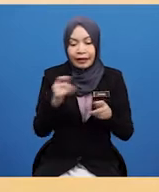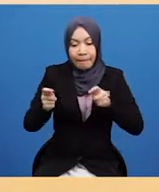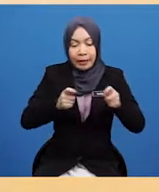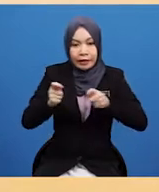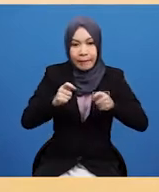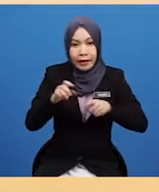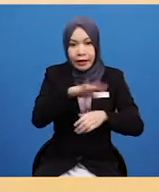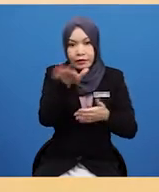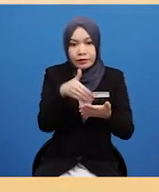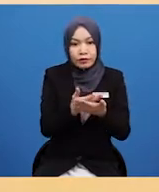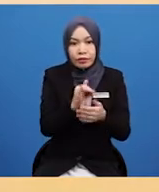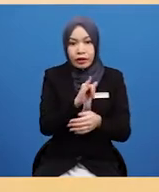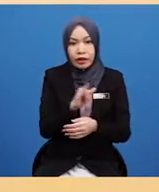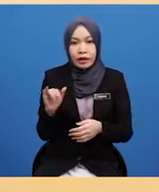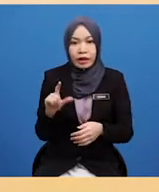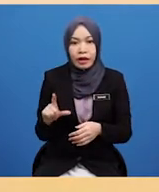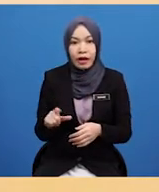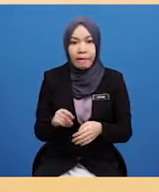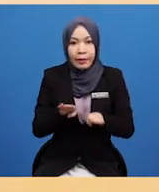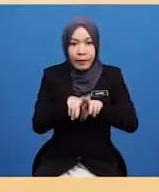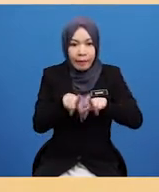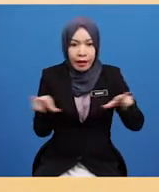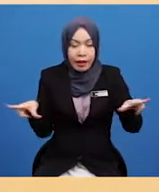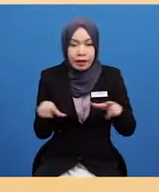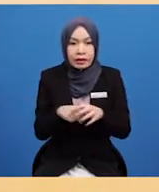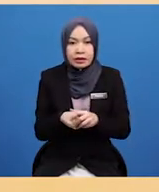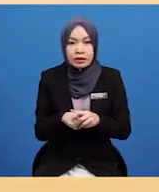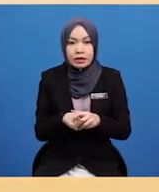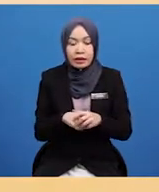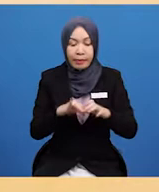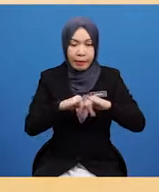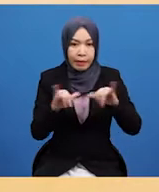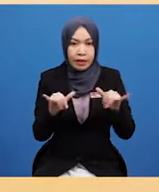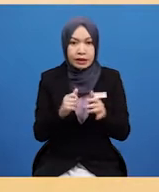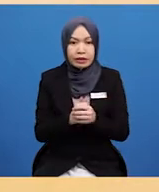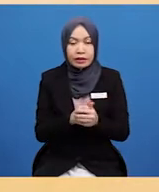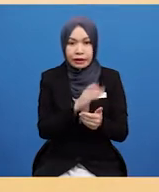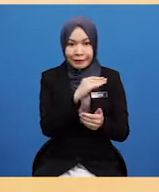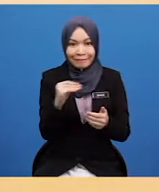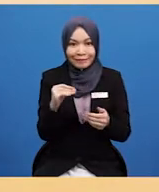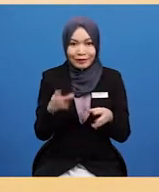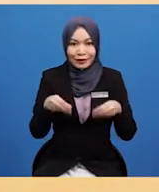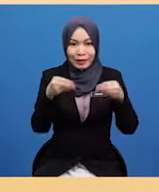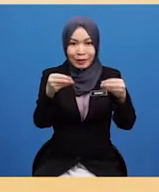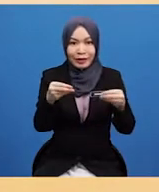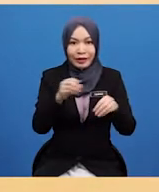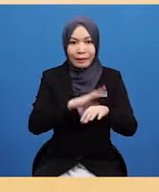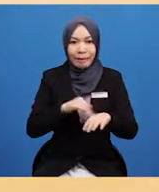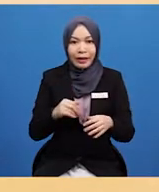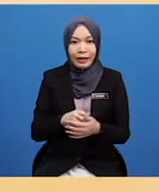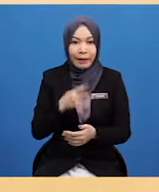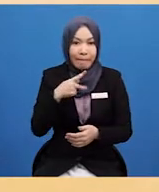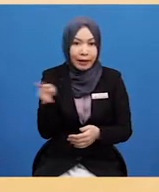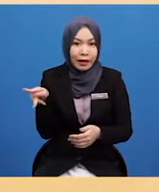Liga Bangsa-Bangsa. Manakala Alsace-Lorraine diserahkan kepada Perancis. Kini,